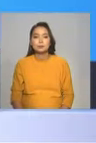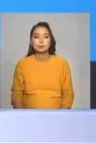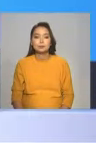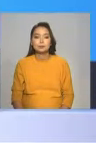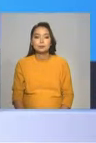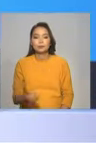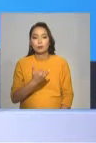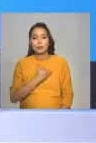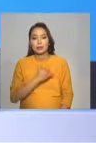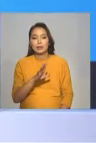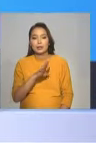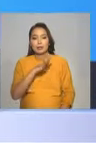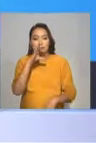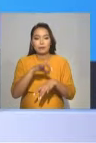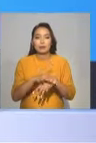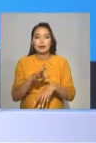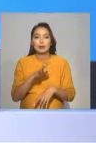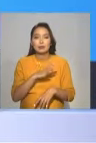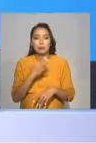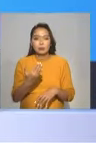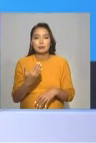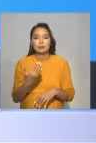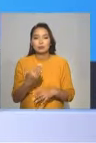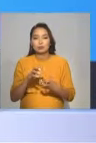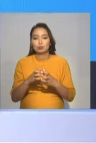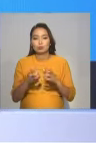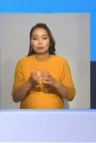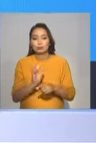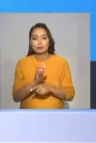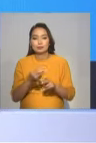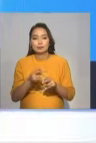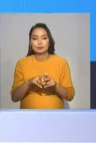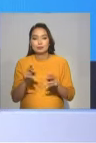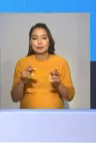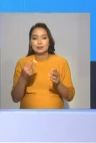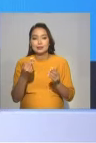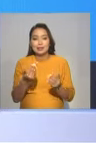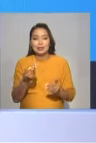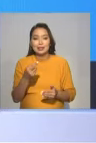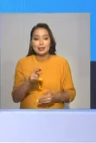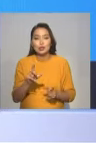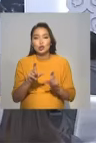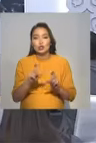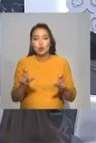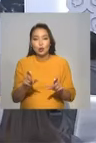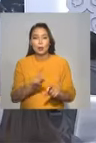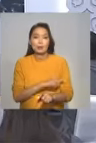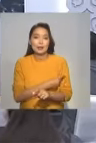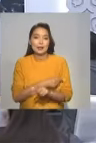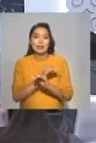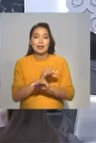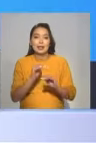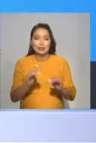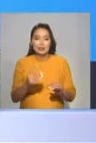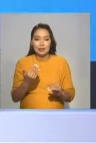У нас были зафиксированы отток социального угля. То есть уголь предназначен для школ, больниц, садов. Были